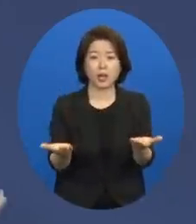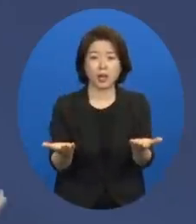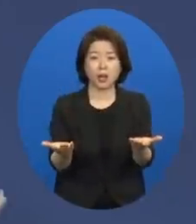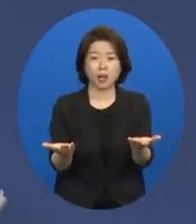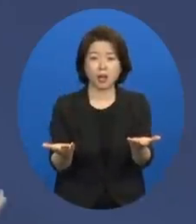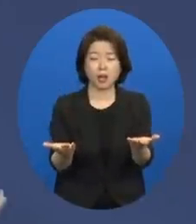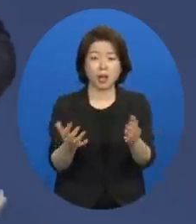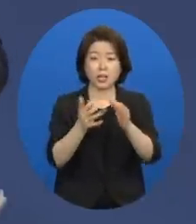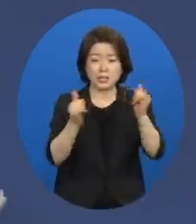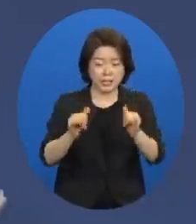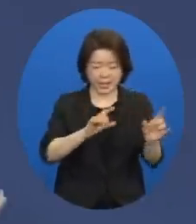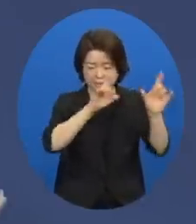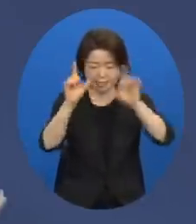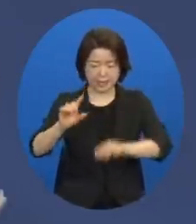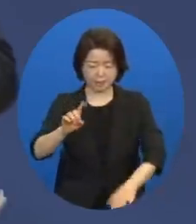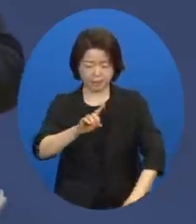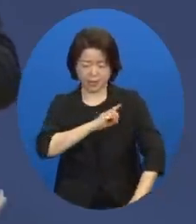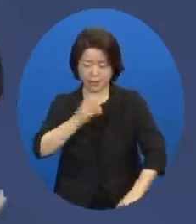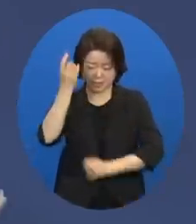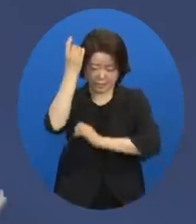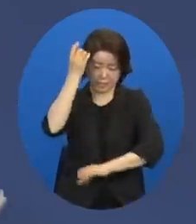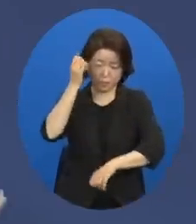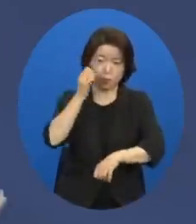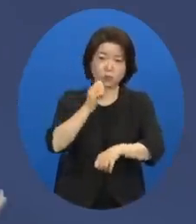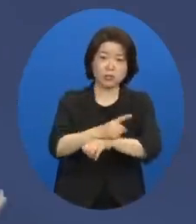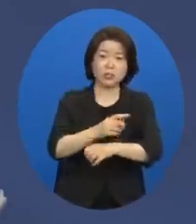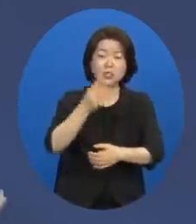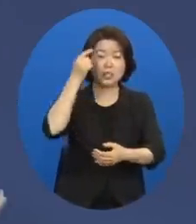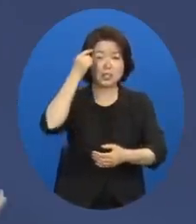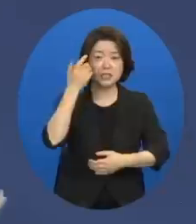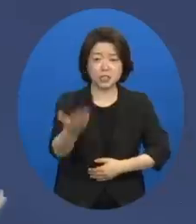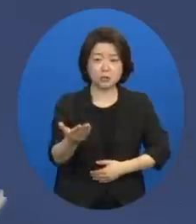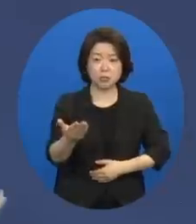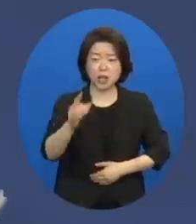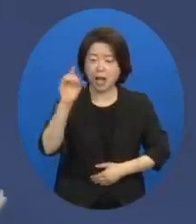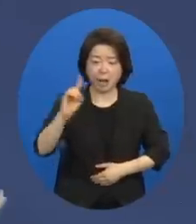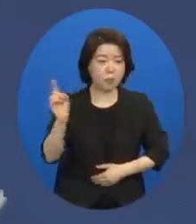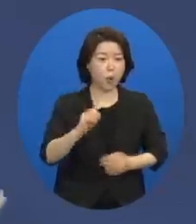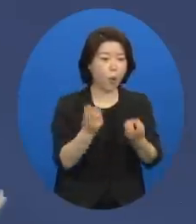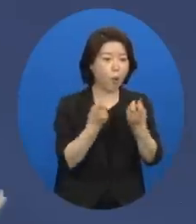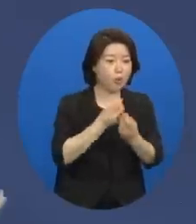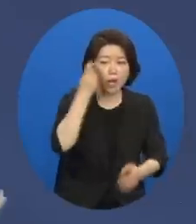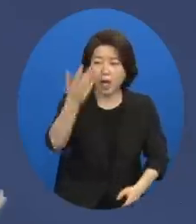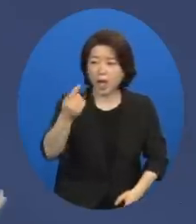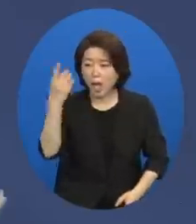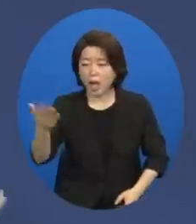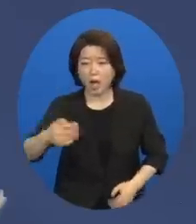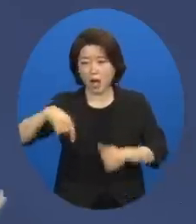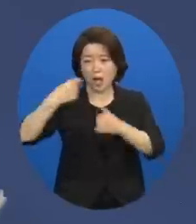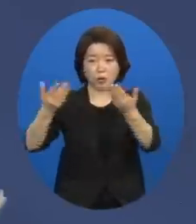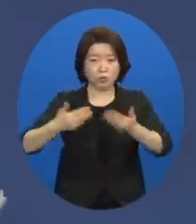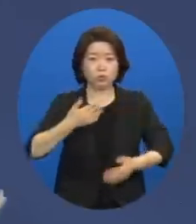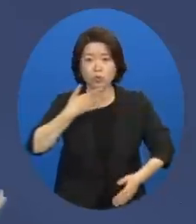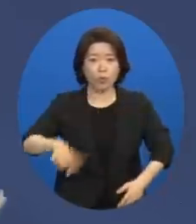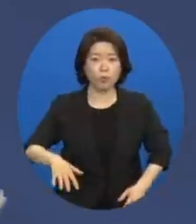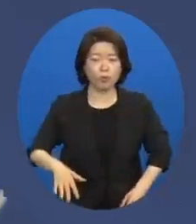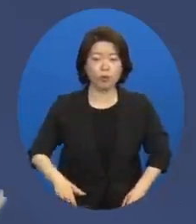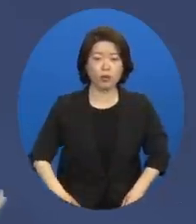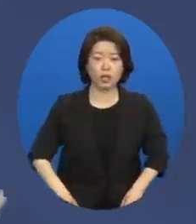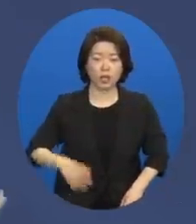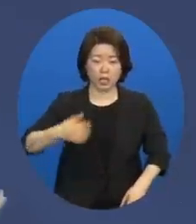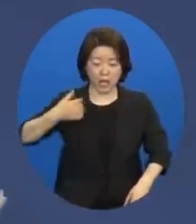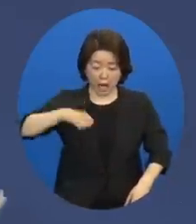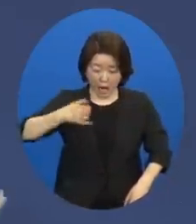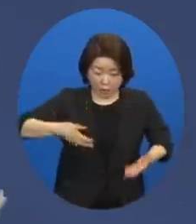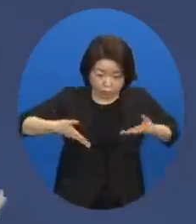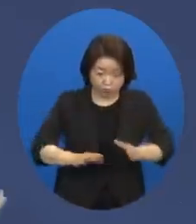인간 삶 중에 가장 본질적인 질문을 한 번도 어떻게 해야 되는지도 가르쳐주지 않고 그냥 자식 새끼